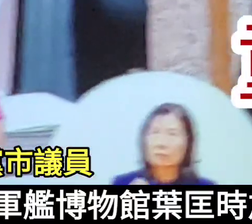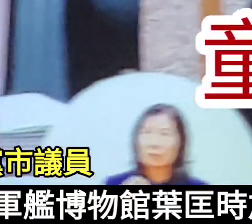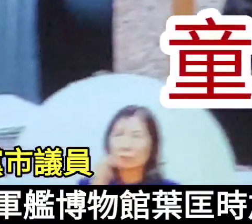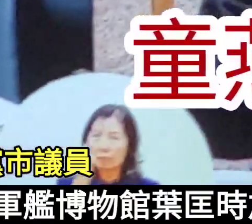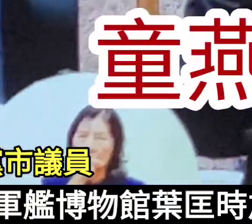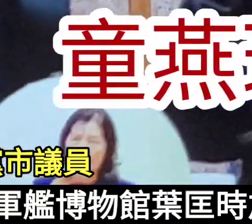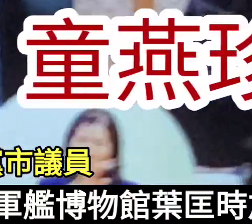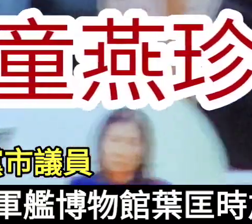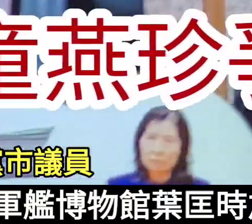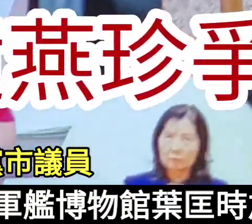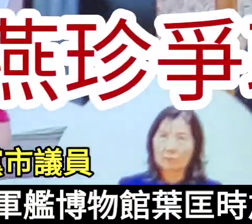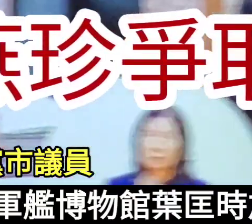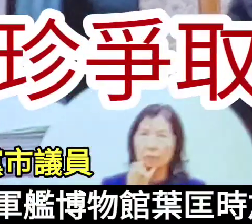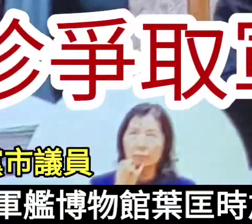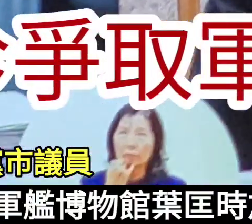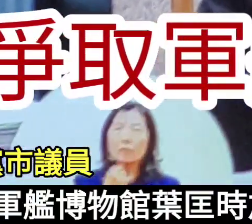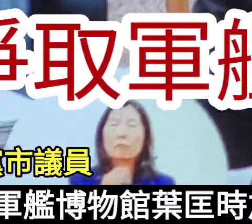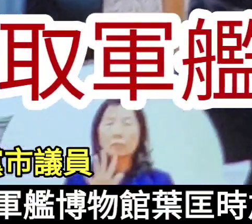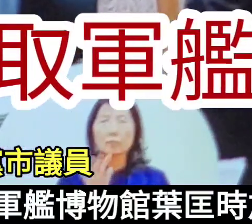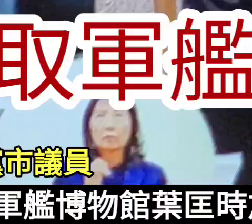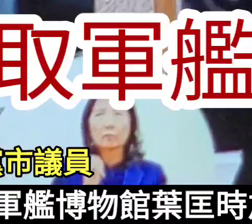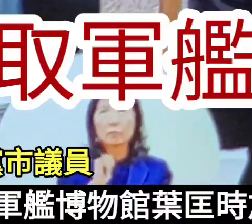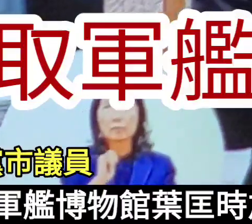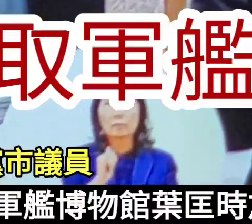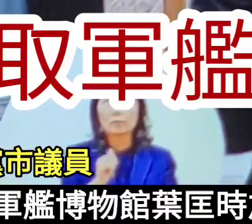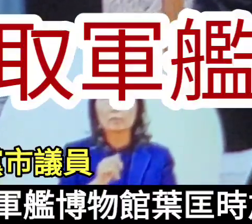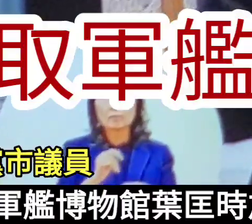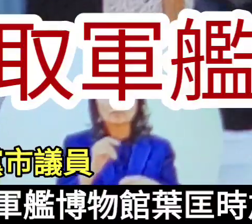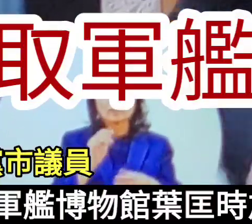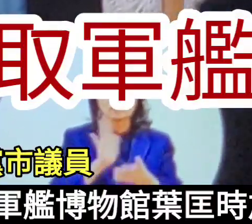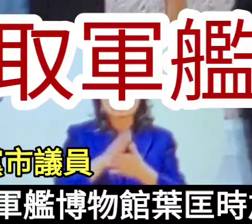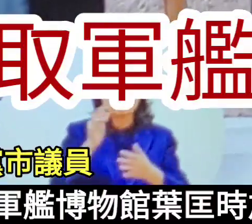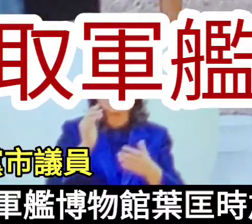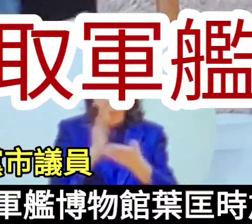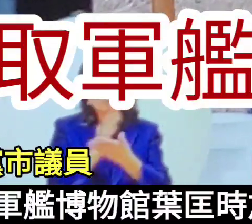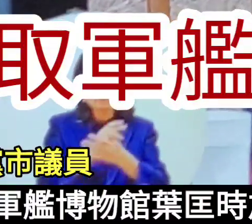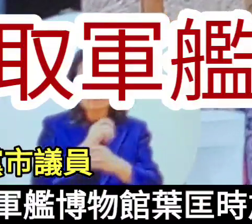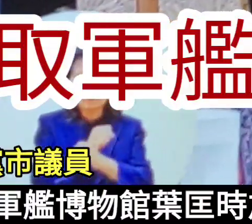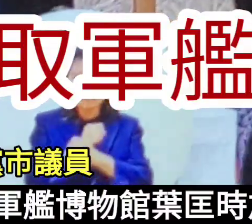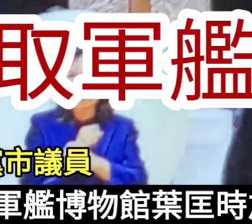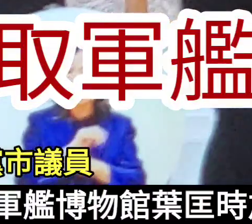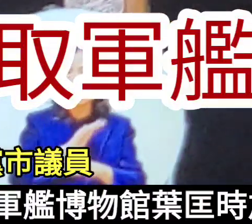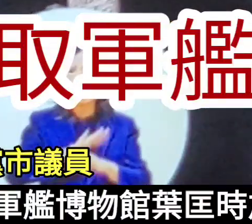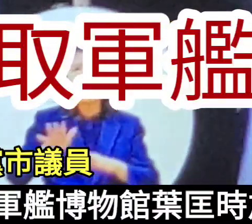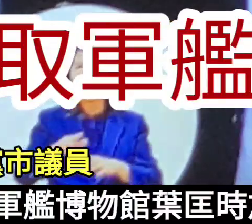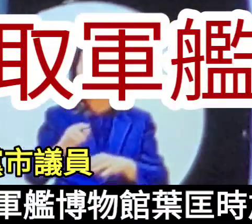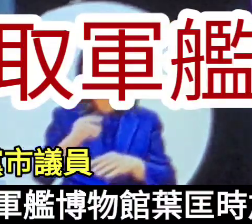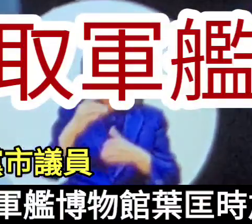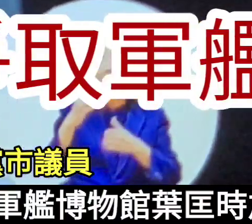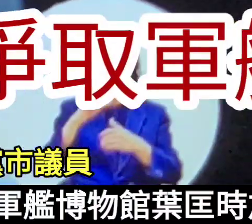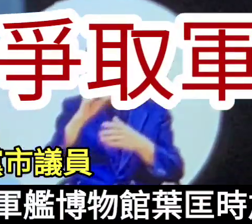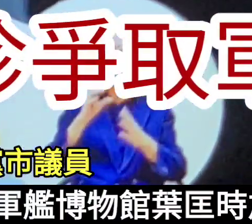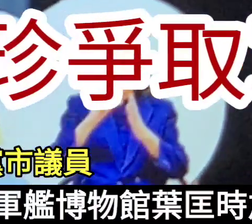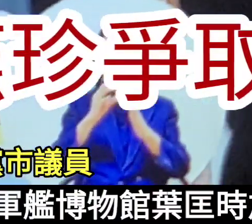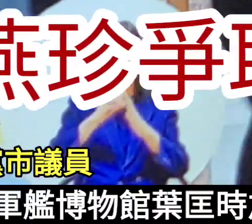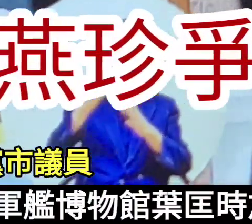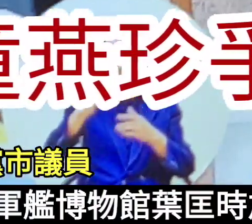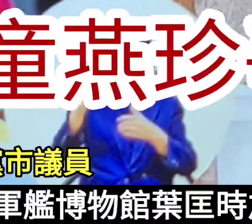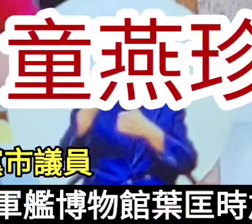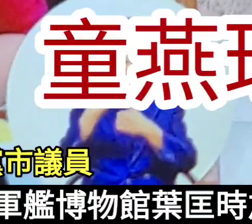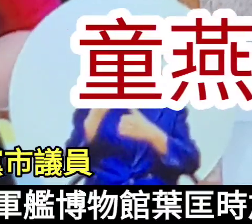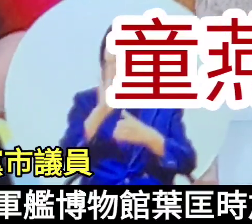边，我觉得或许是个机会啊，我们会来审慎的评估规划。 好，谢谢局长，你不会骗我啊？ 不会， 不